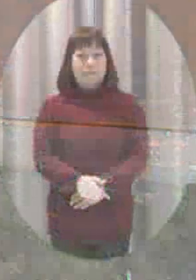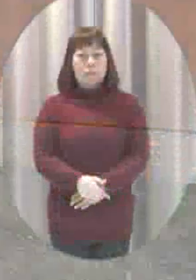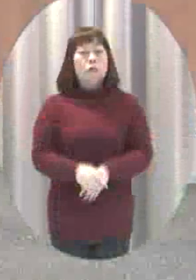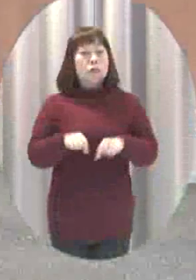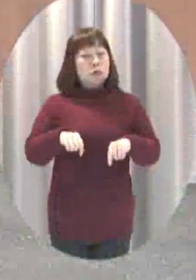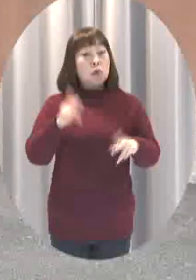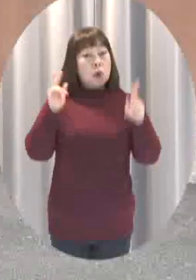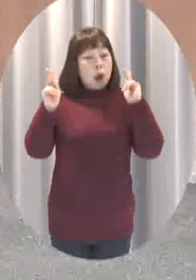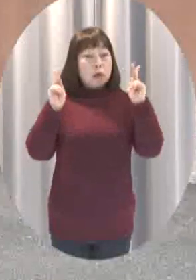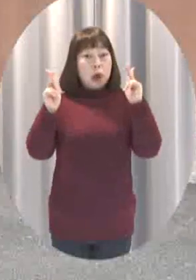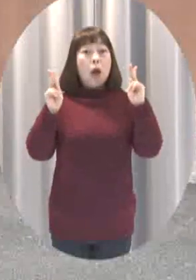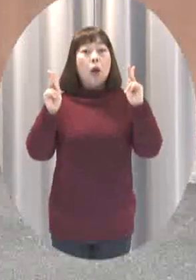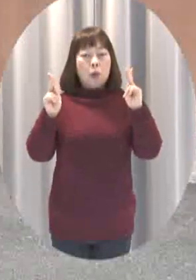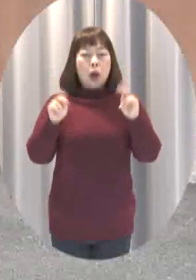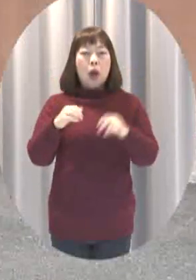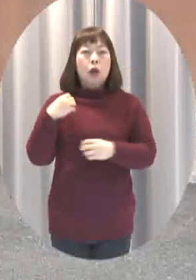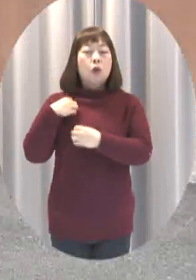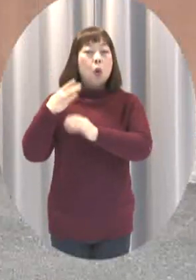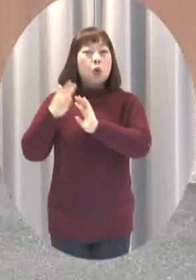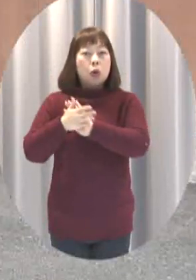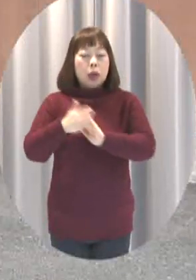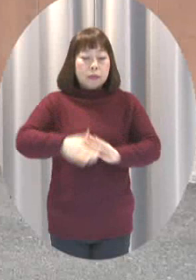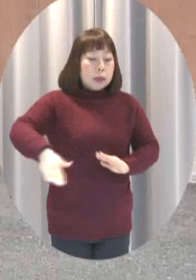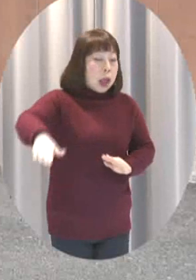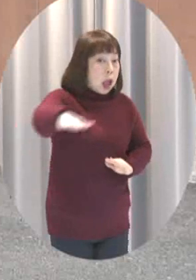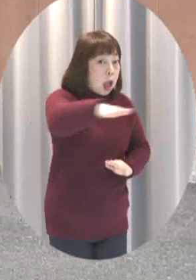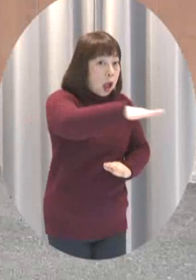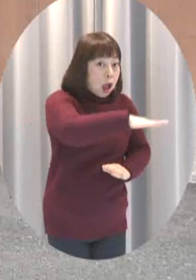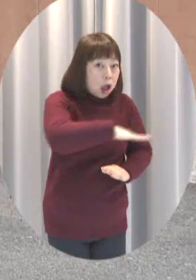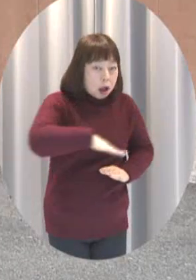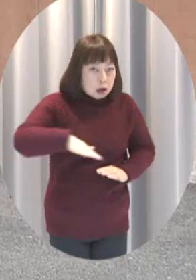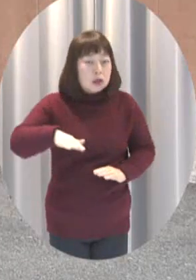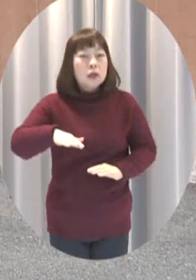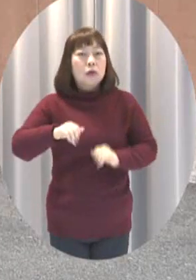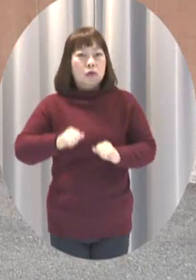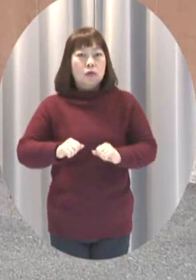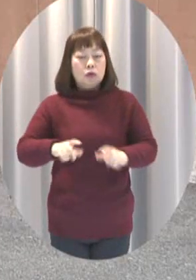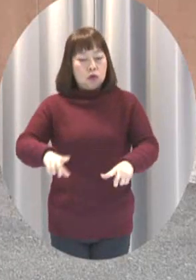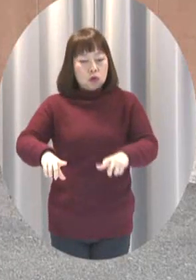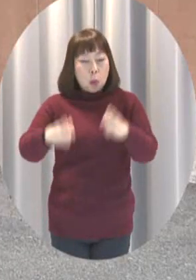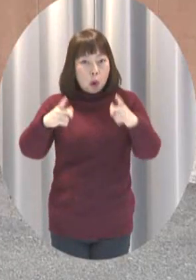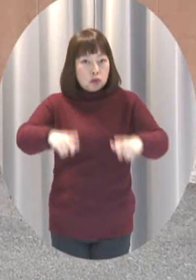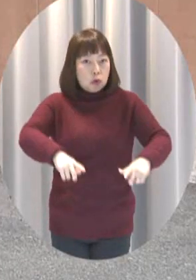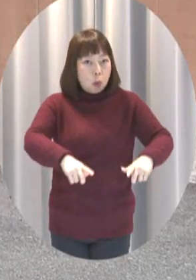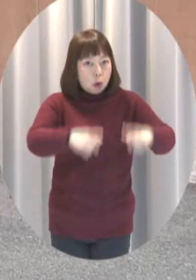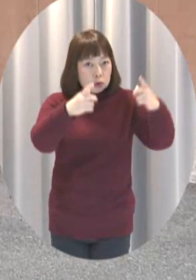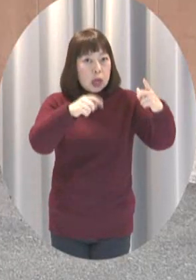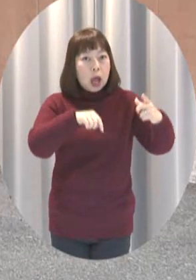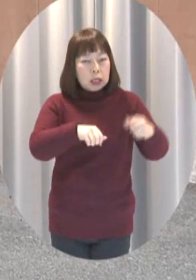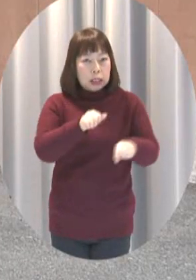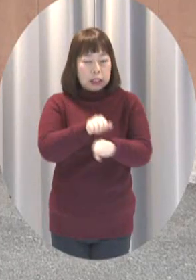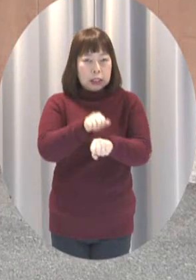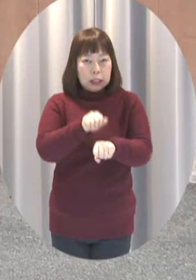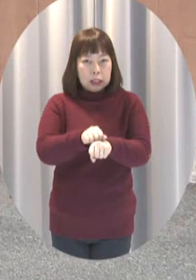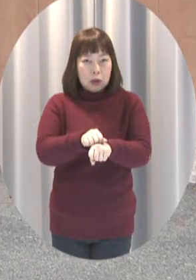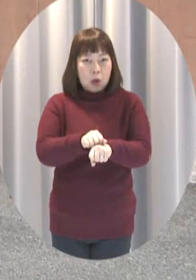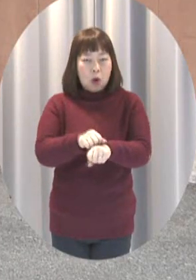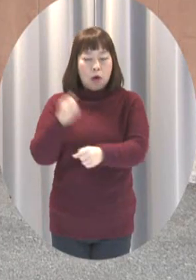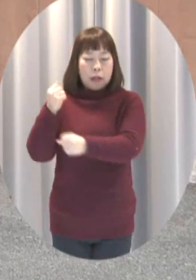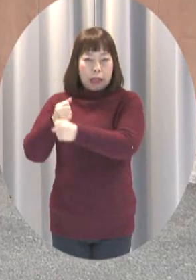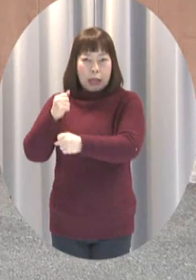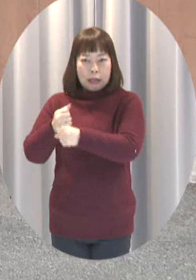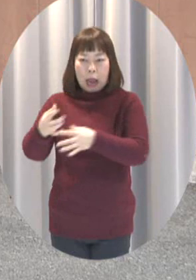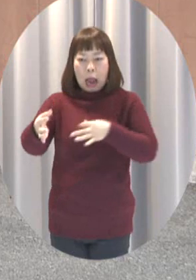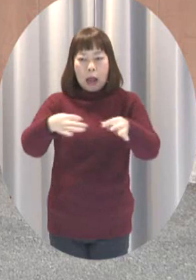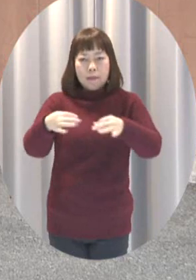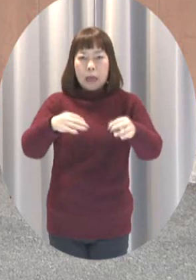弊社は兵庫県全域をカバーする土木用木材の生産販売会社で